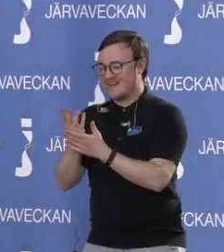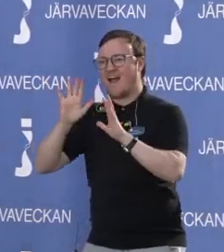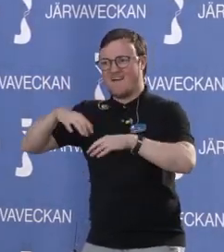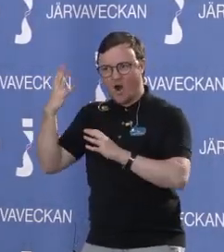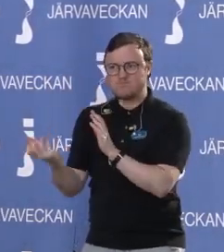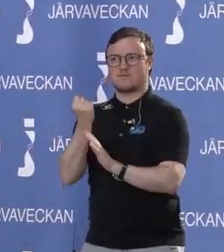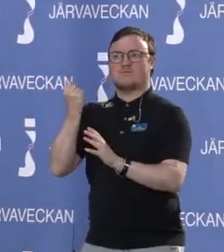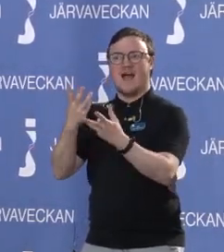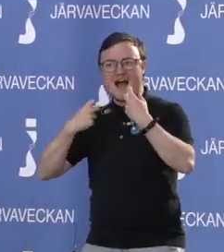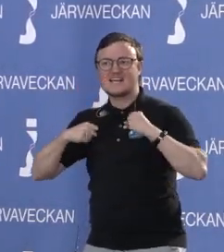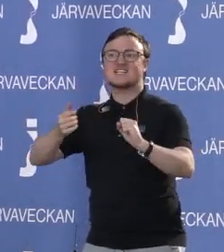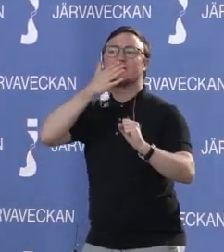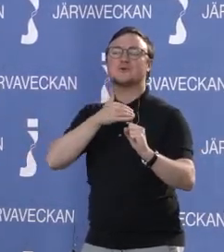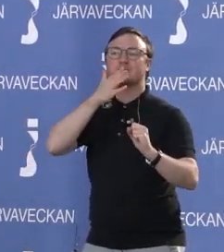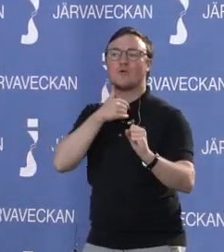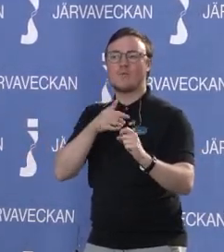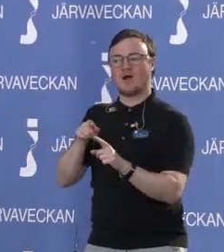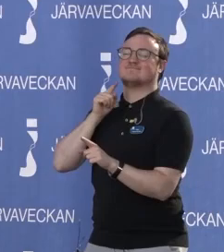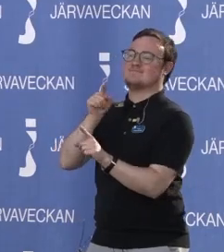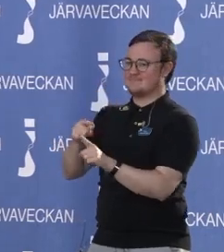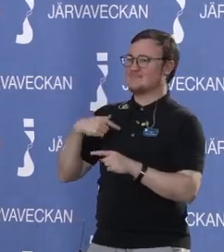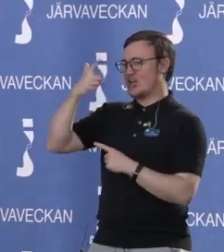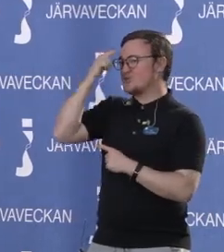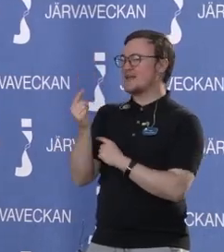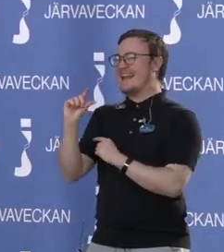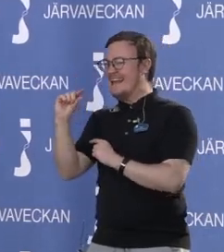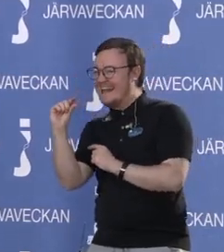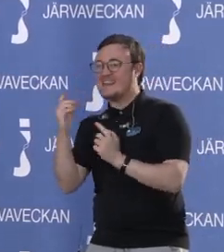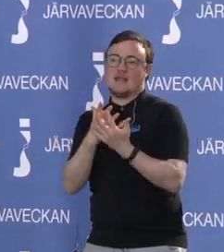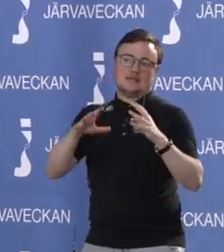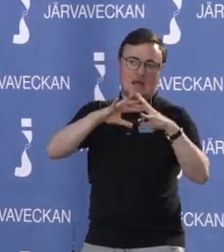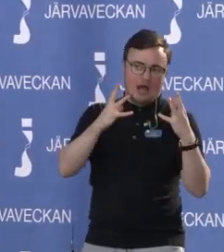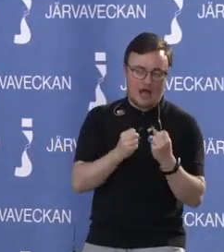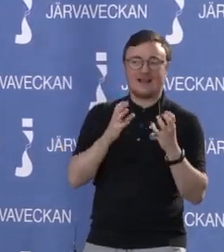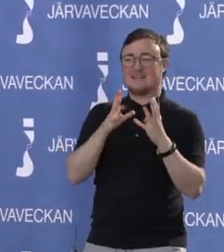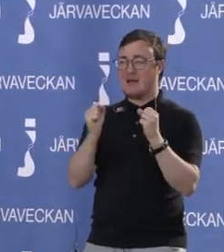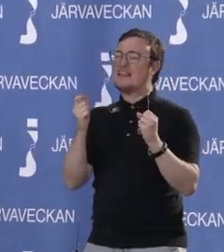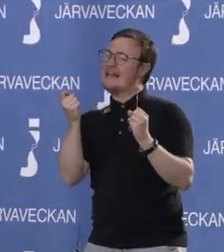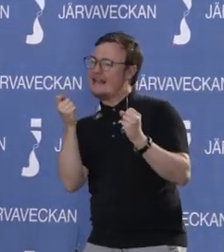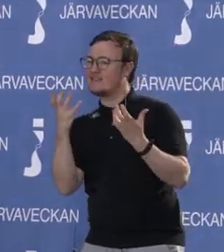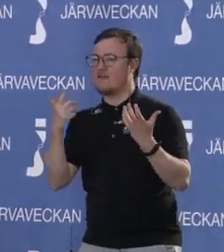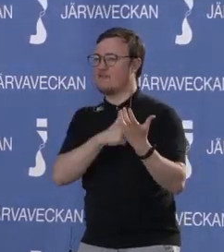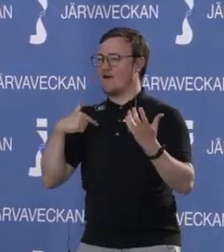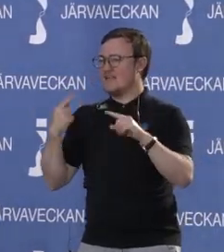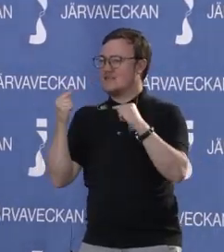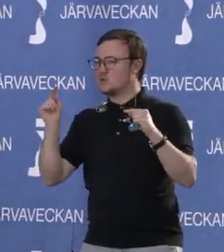engagera unga. Och då tror jag att lite, absolut inte allt det här, men lite av det vi pratar om kommer att bli